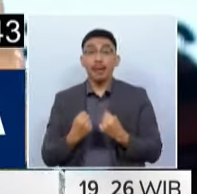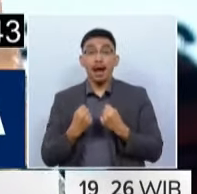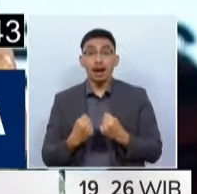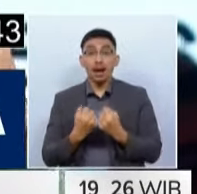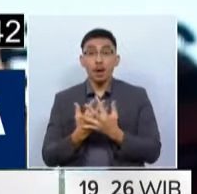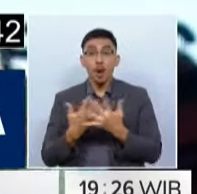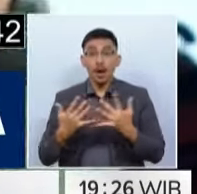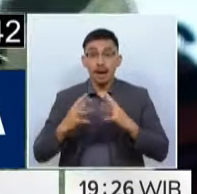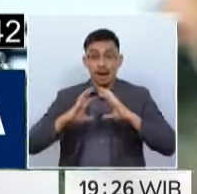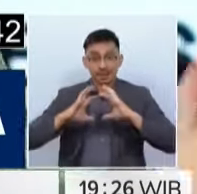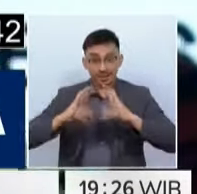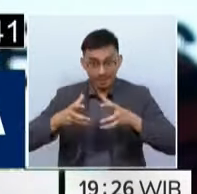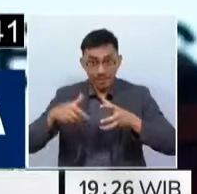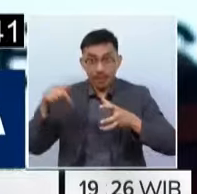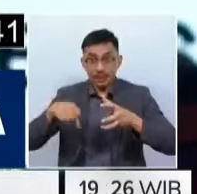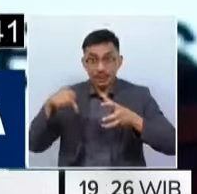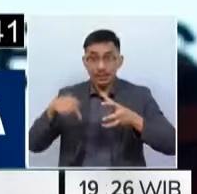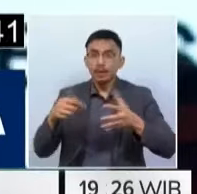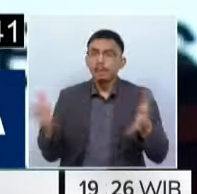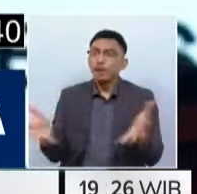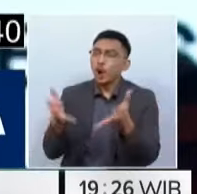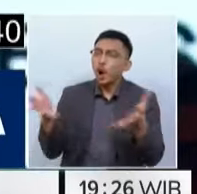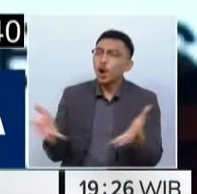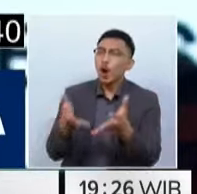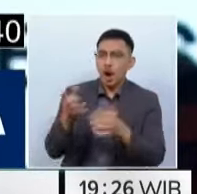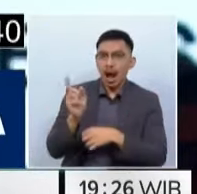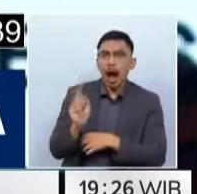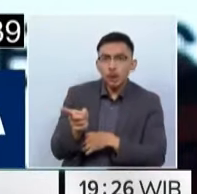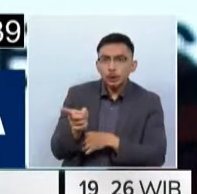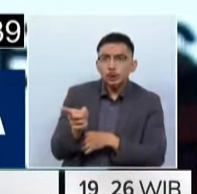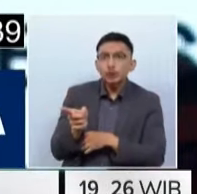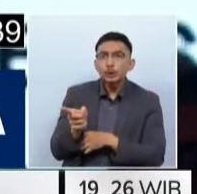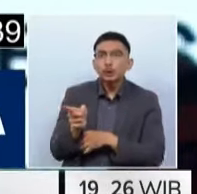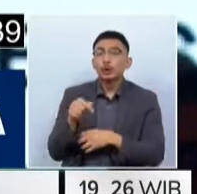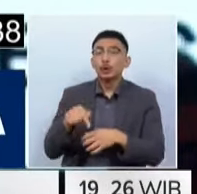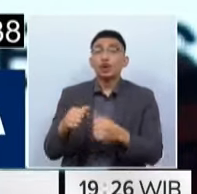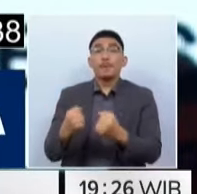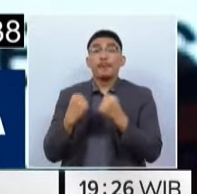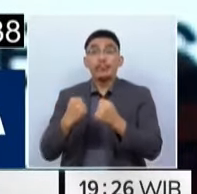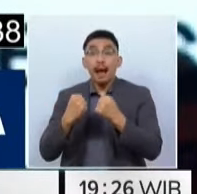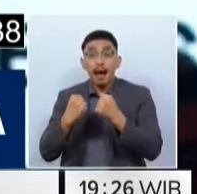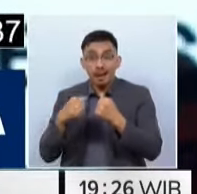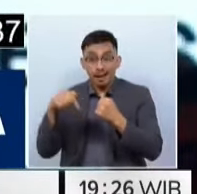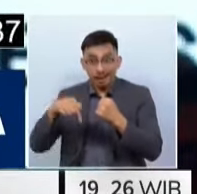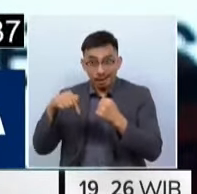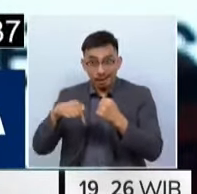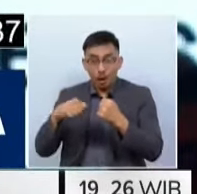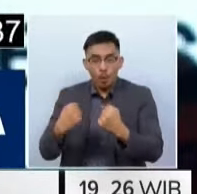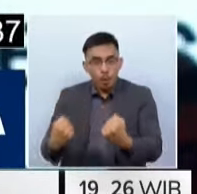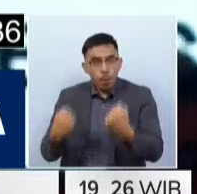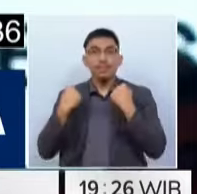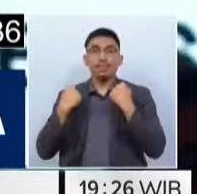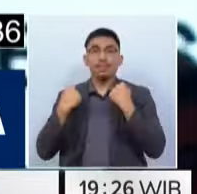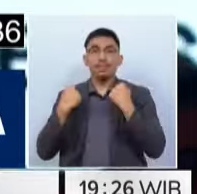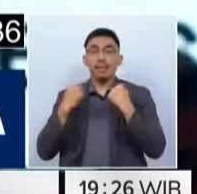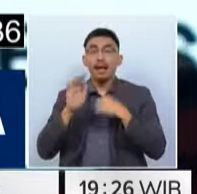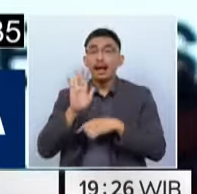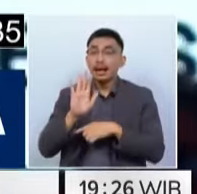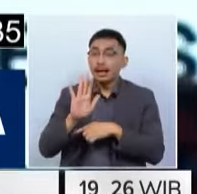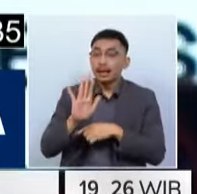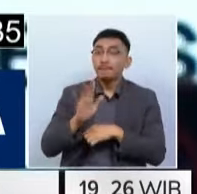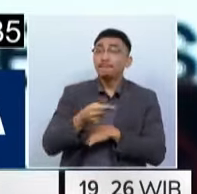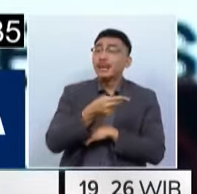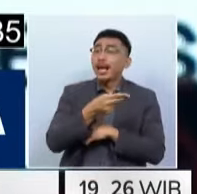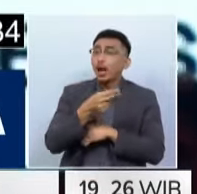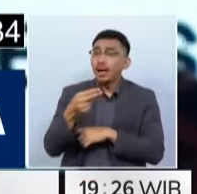dorong kita lapisi dengan pertahanan yang betul-betul berlapis dan kita jadikan benteng pertahanan nusantara sebagai sebuah satu